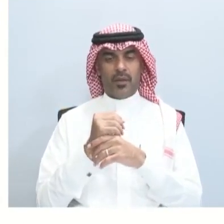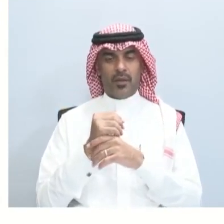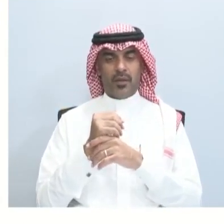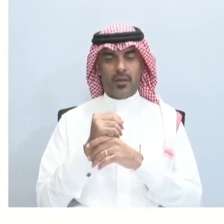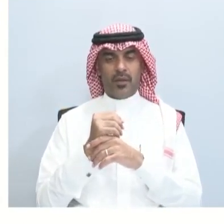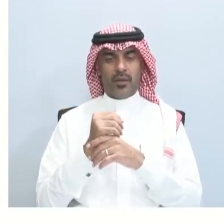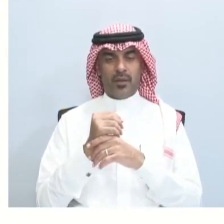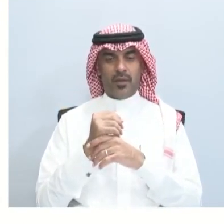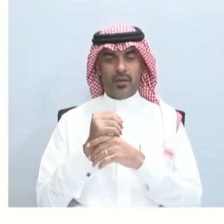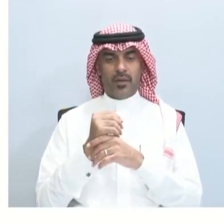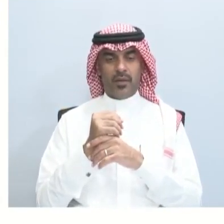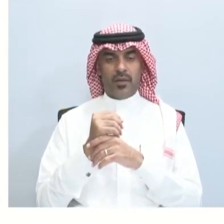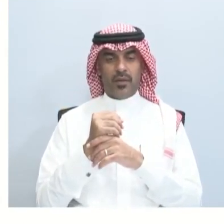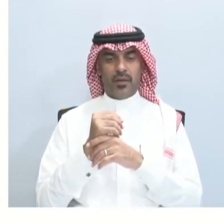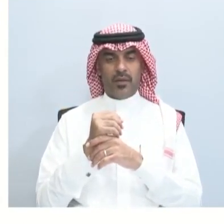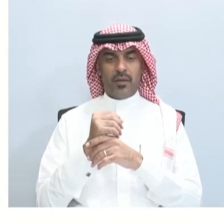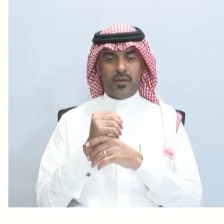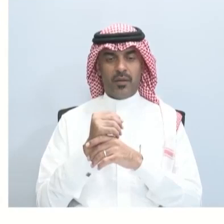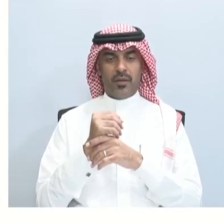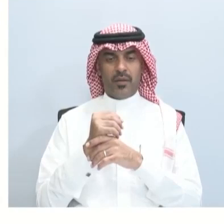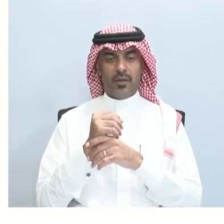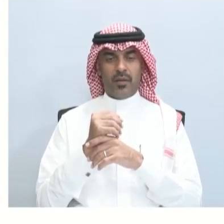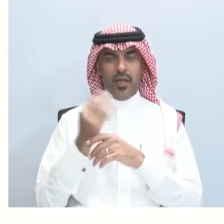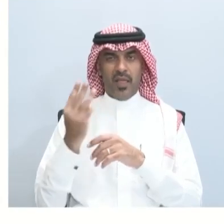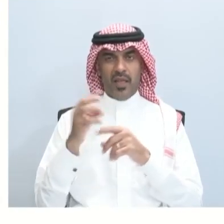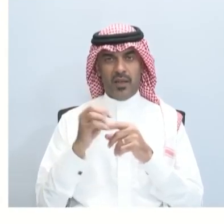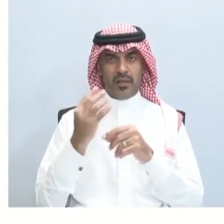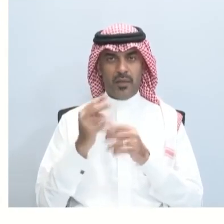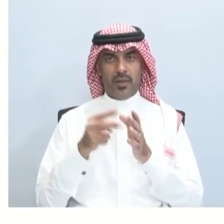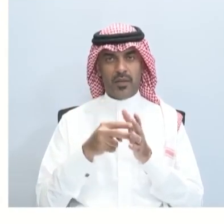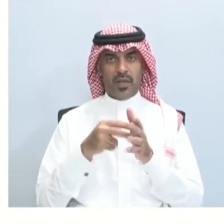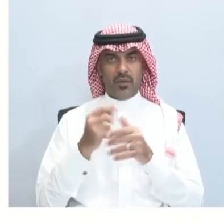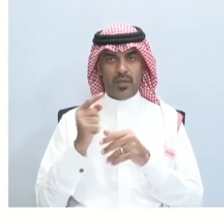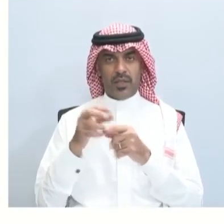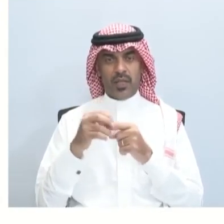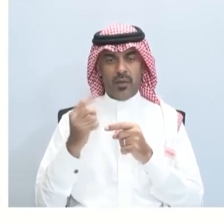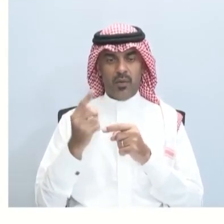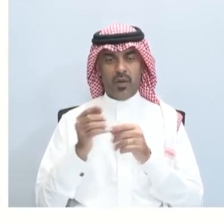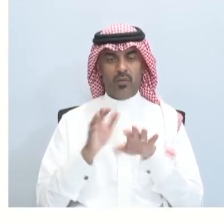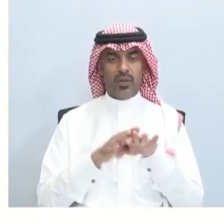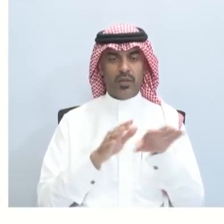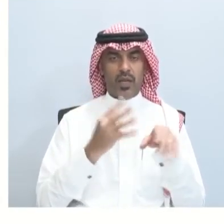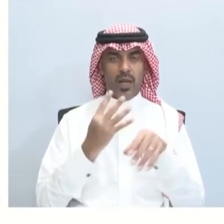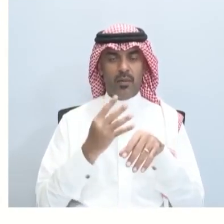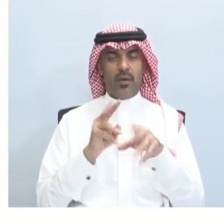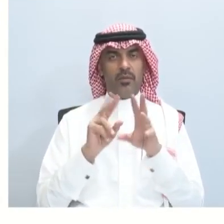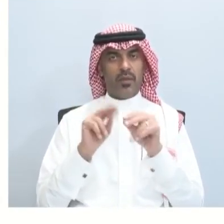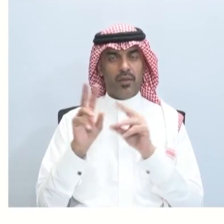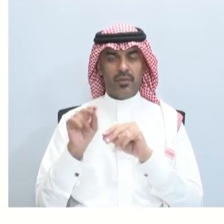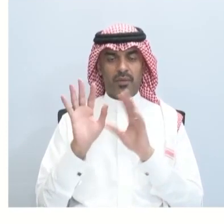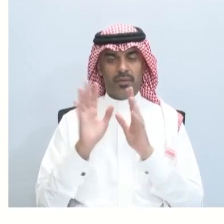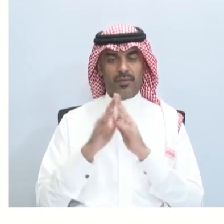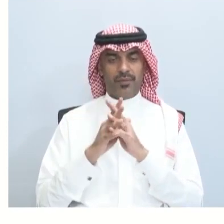هل هي اقل من ثمانيه ناقص اربعه بالتبسيط ثلاثه ناقص اربعه هي سالب واحد والطرف الايسر ثمانيه ناقص اربعه هي اربعه